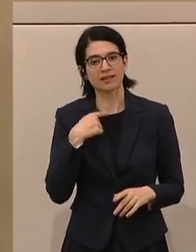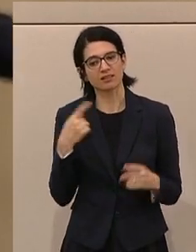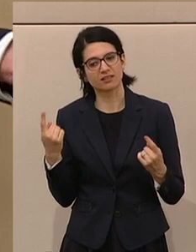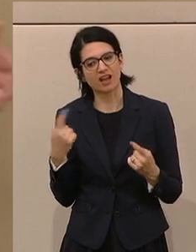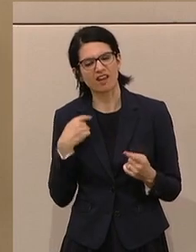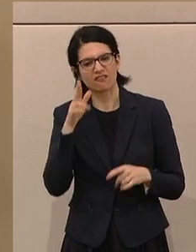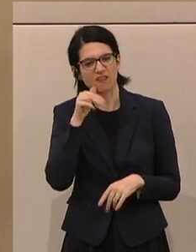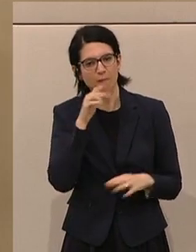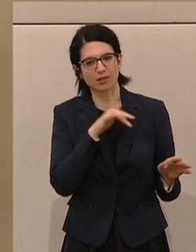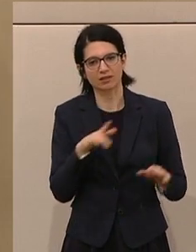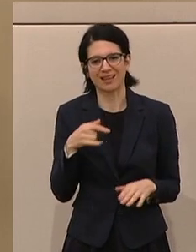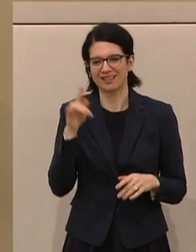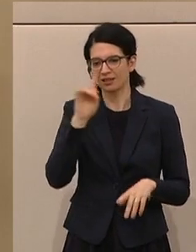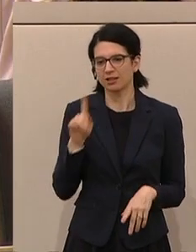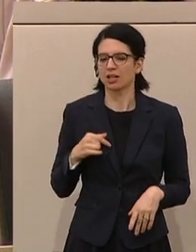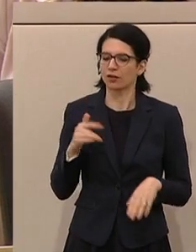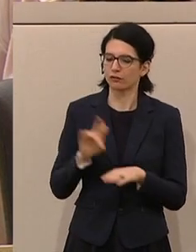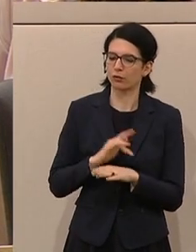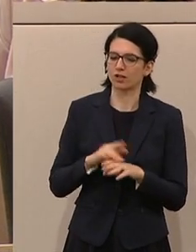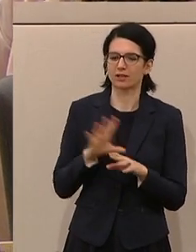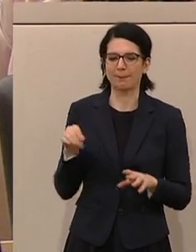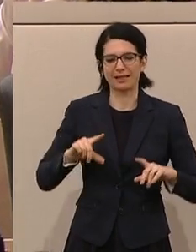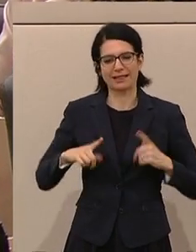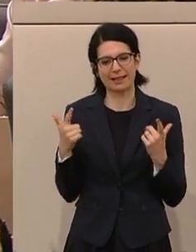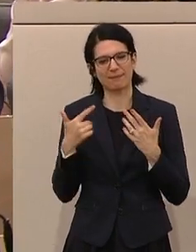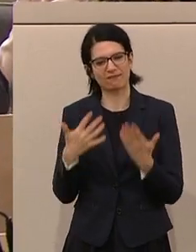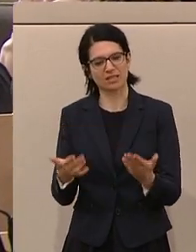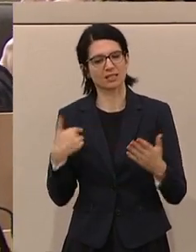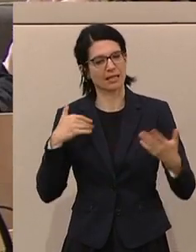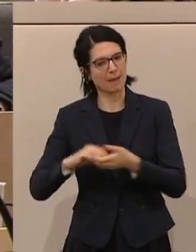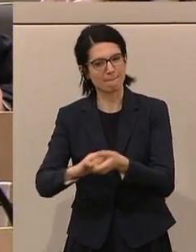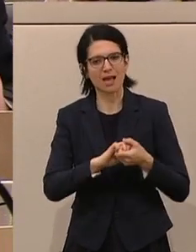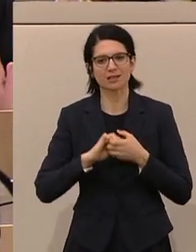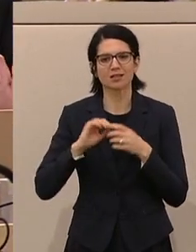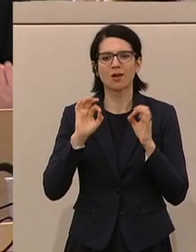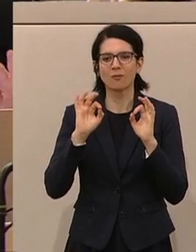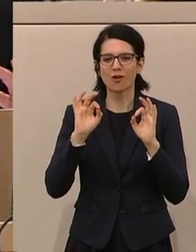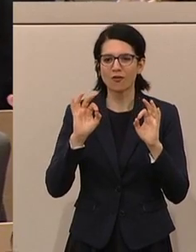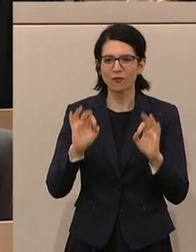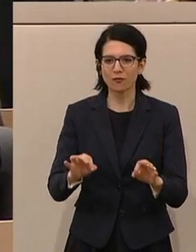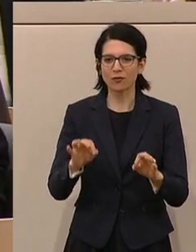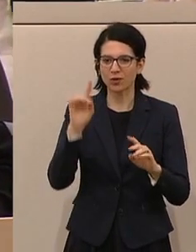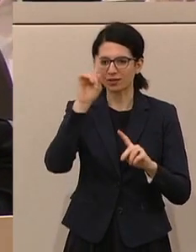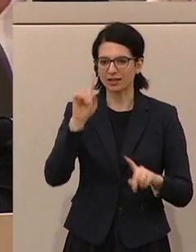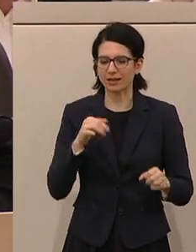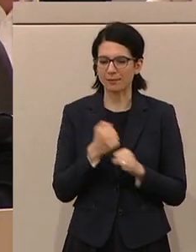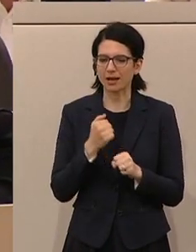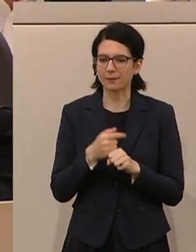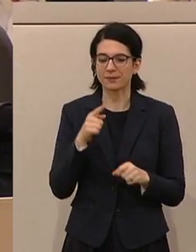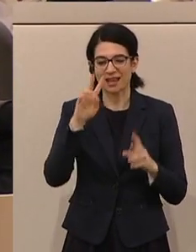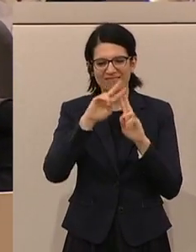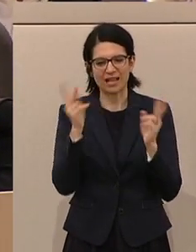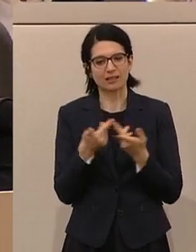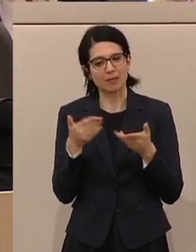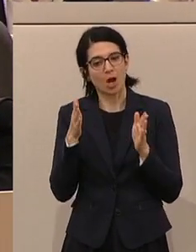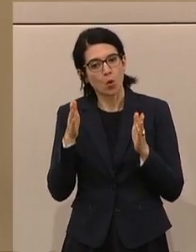Färbung. Tiere sind fühlende Mitlebewesen. Tun wir was gemeinsam für die. Machen wir diese Welt humaner. Machen wir